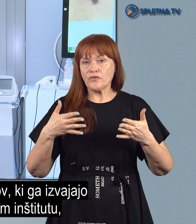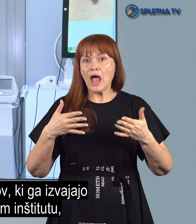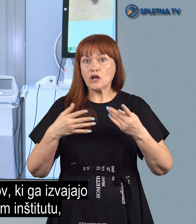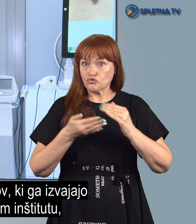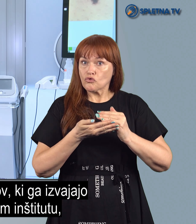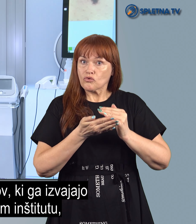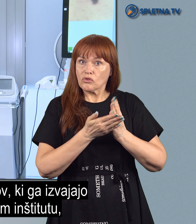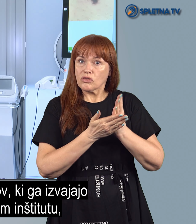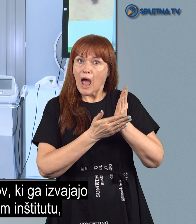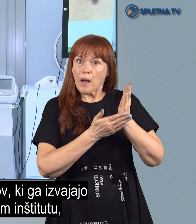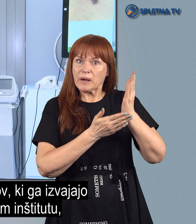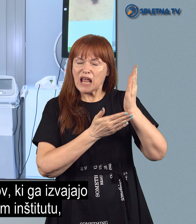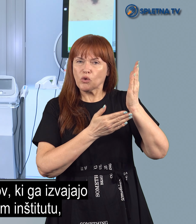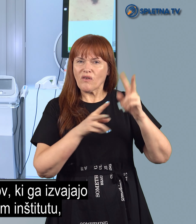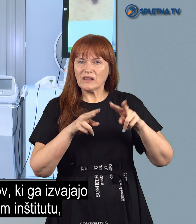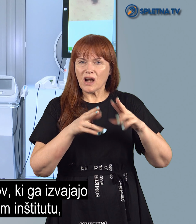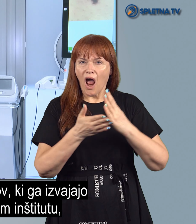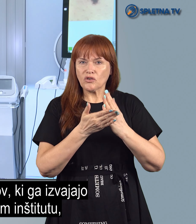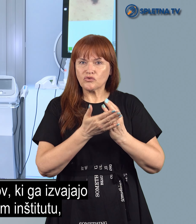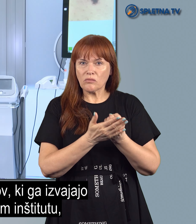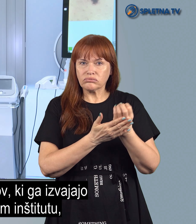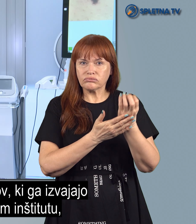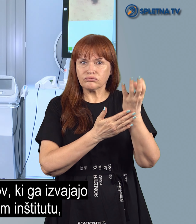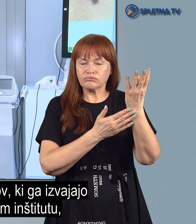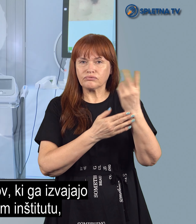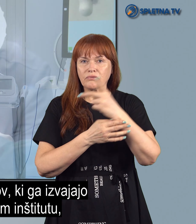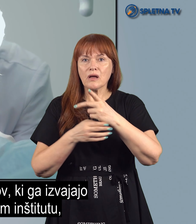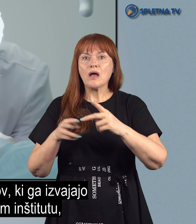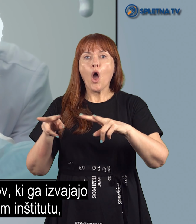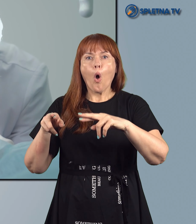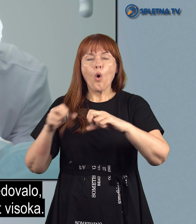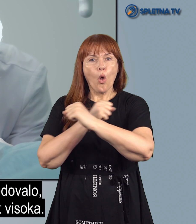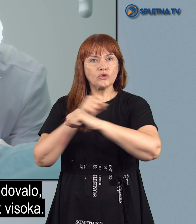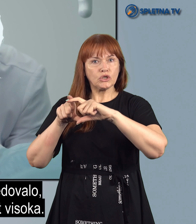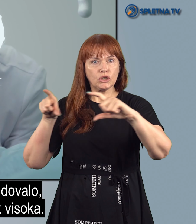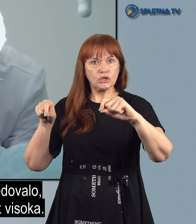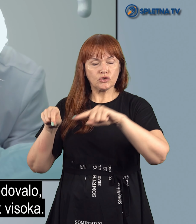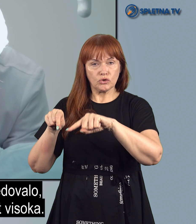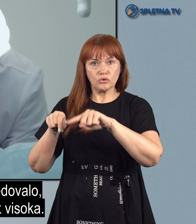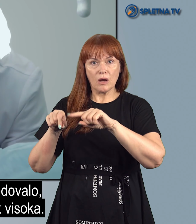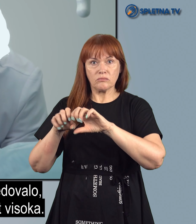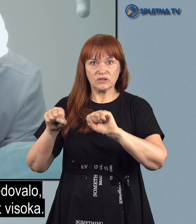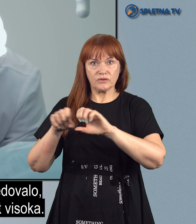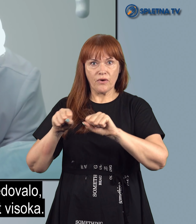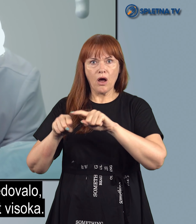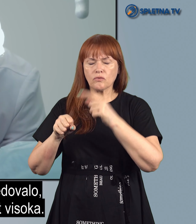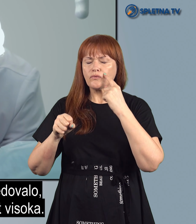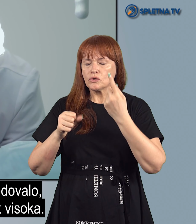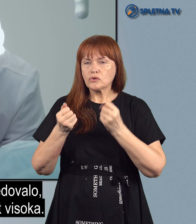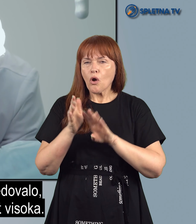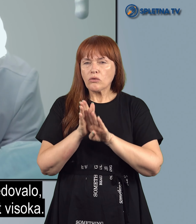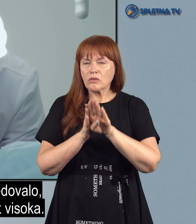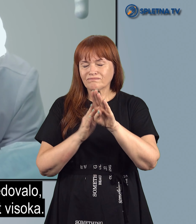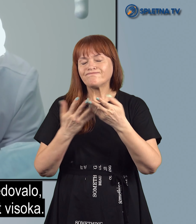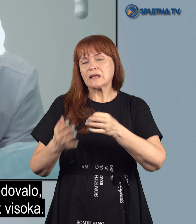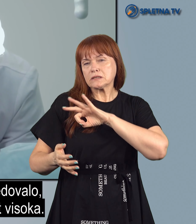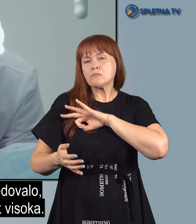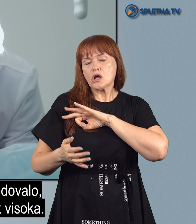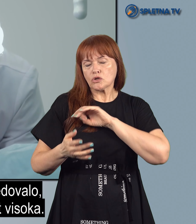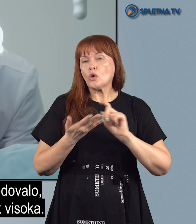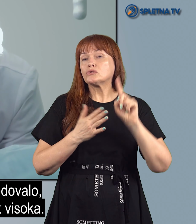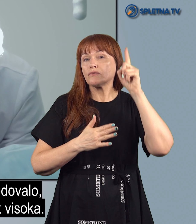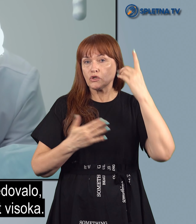tudi napredovalih rakov, kar izvajajo na Onkološkem inštitutu, zelo napredovalo, je vendarle smrtnost